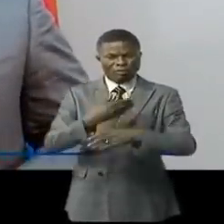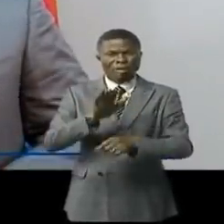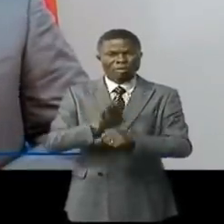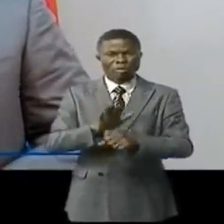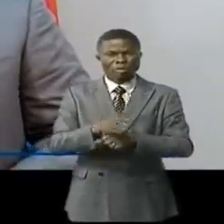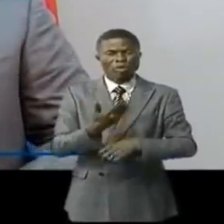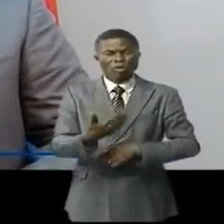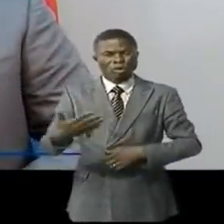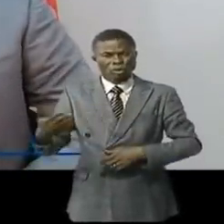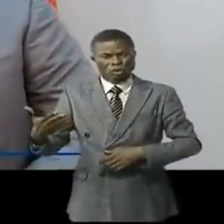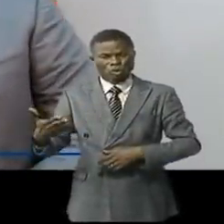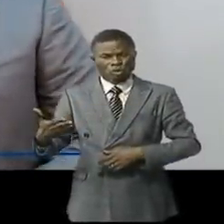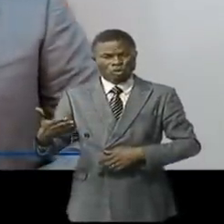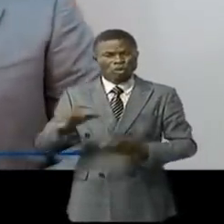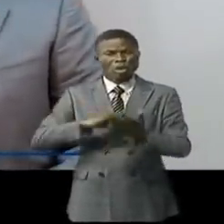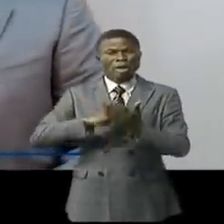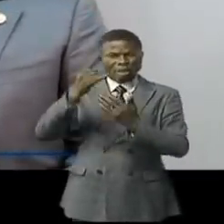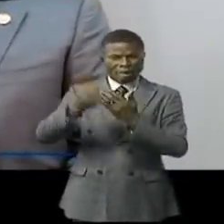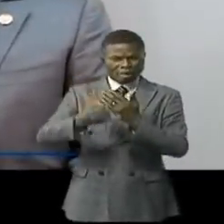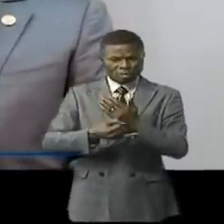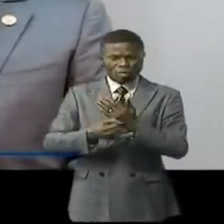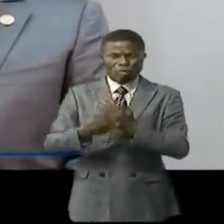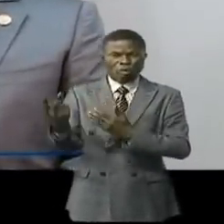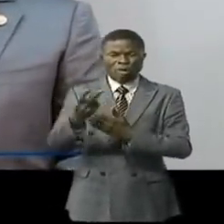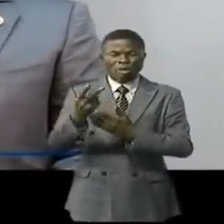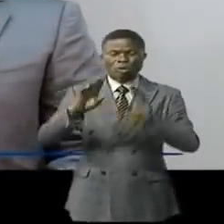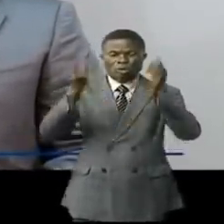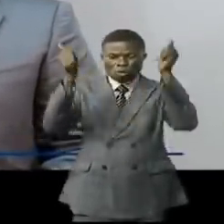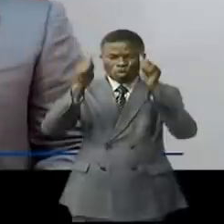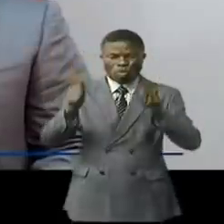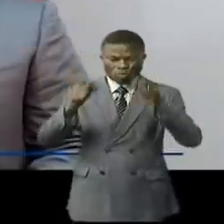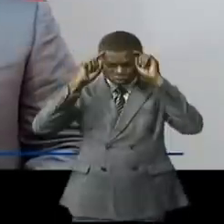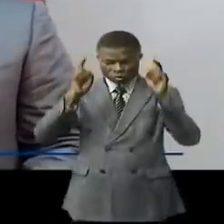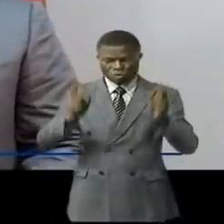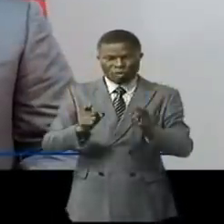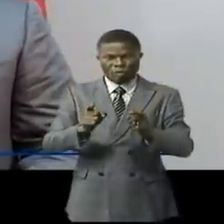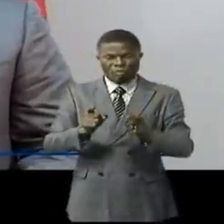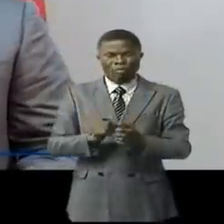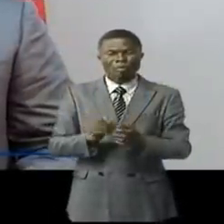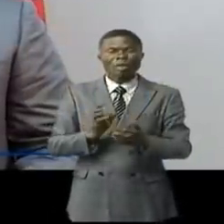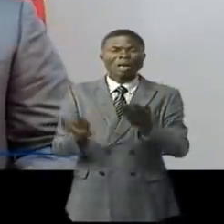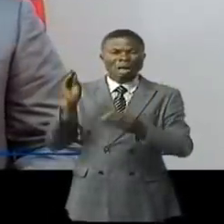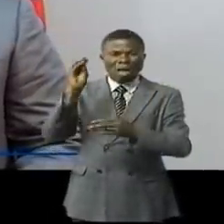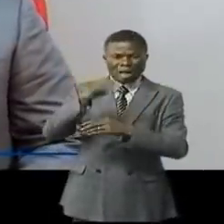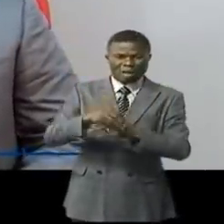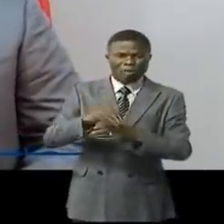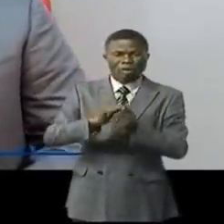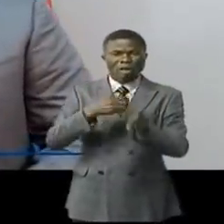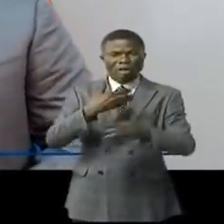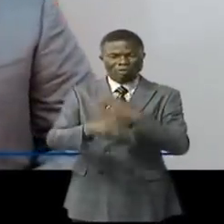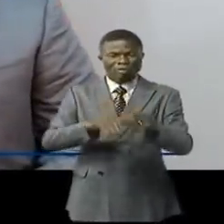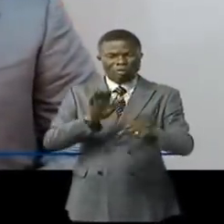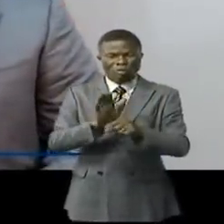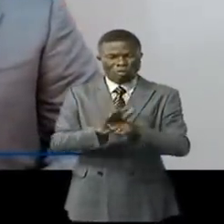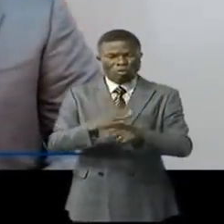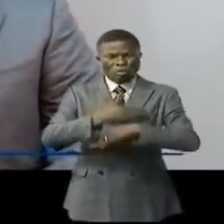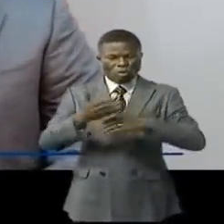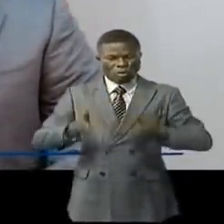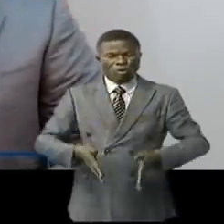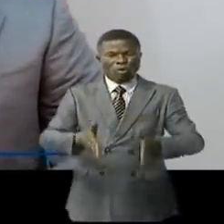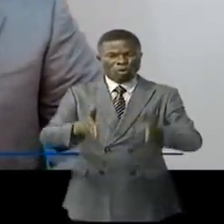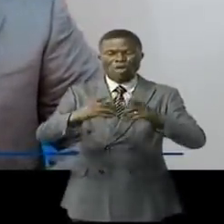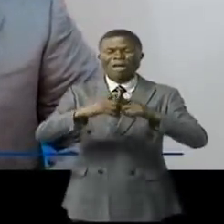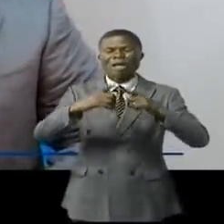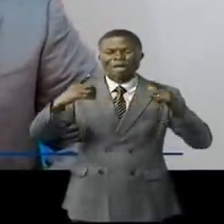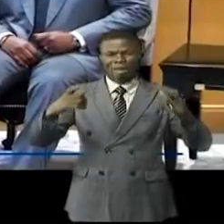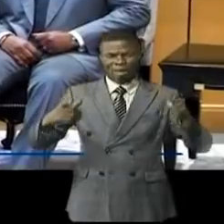ce rêve que tout Africain a, celui d'intégrer l'Afrique par la réalisation de grandes